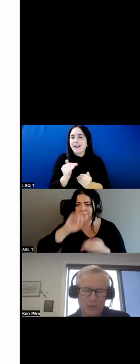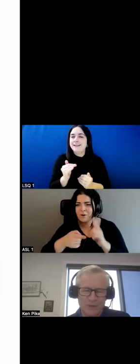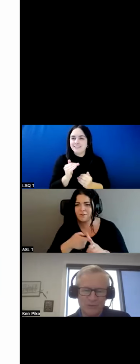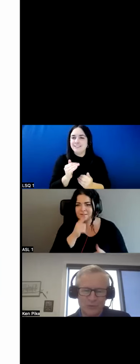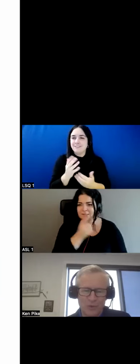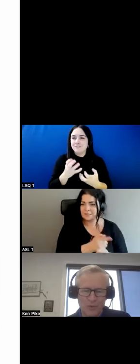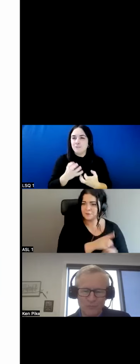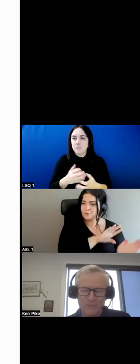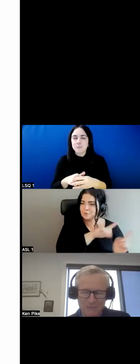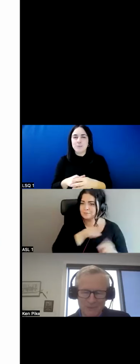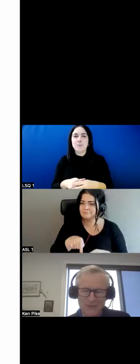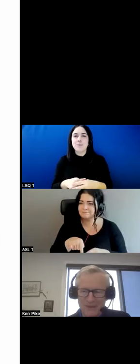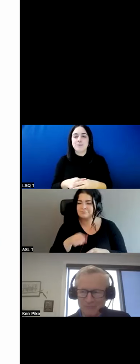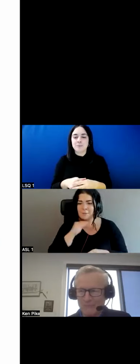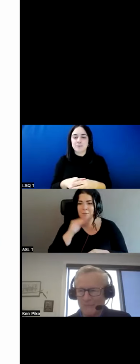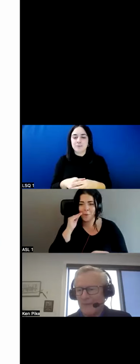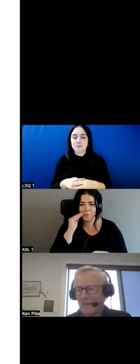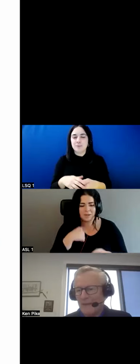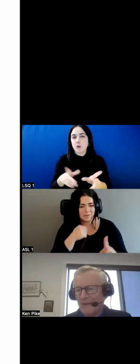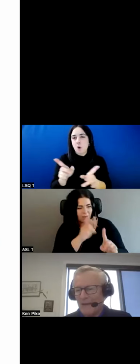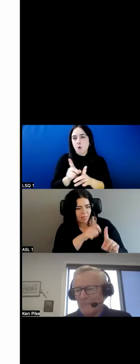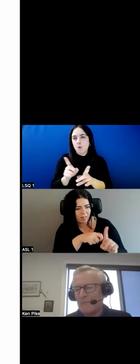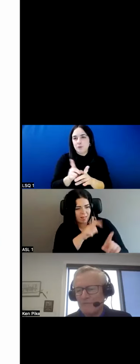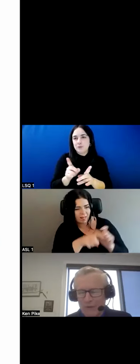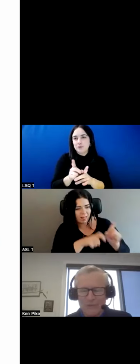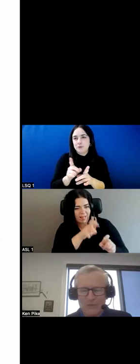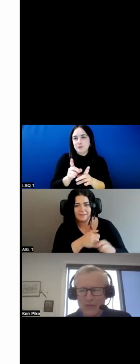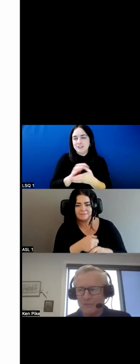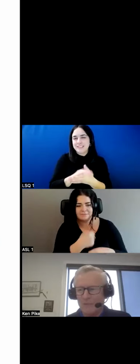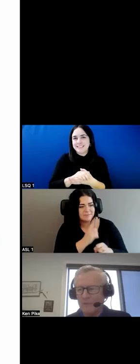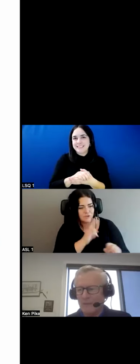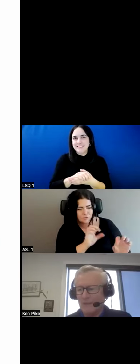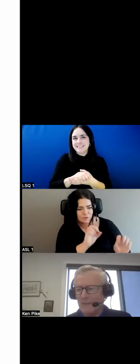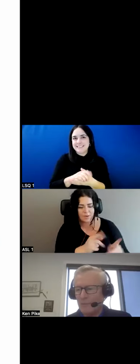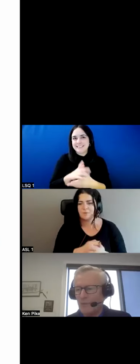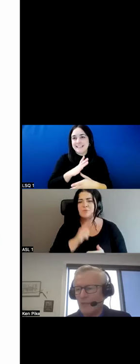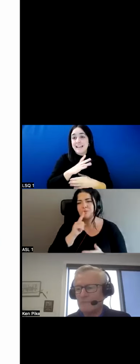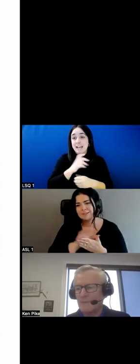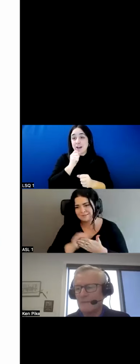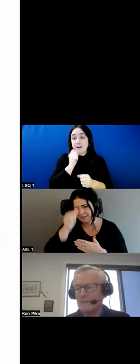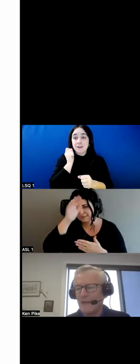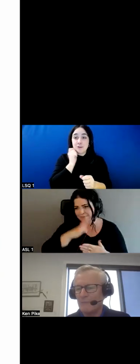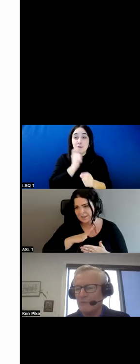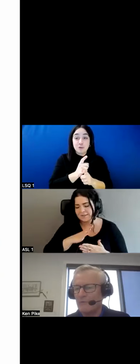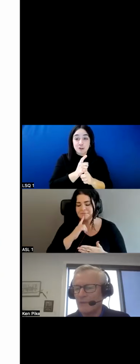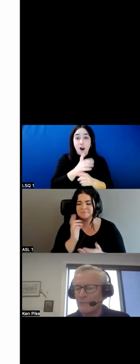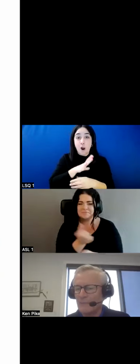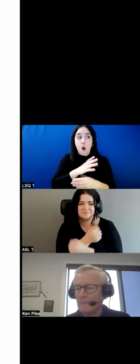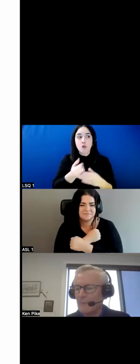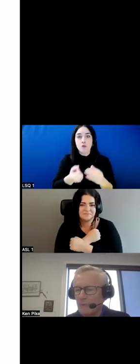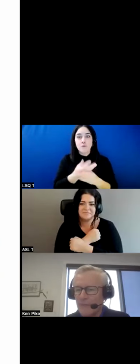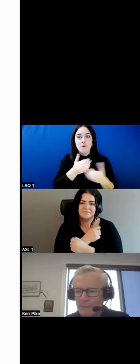il faisait passer les différents petits amis de nos sœurs par un interrogatoire.